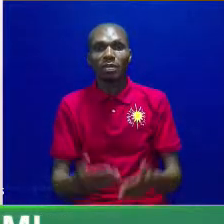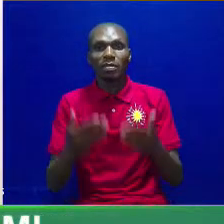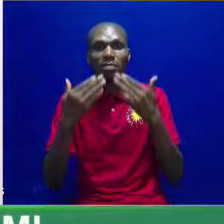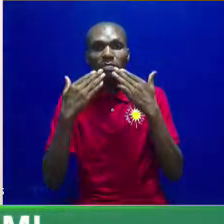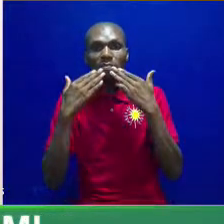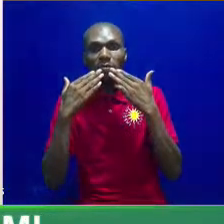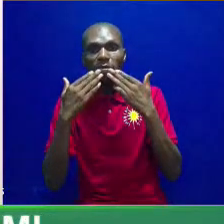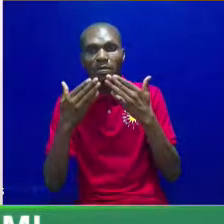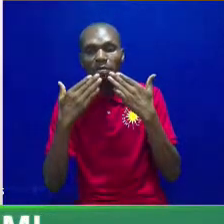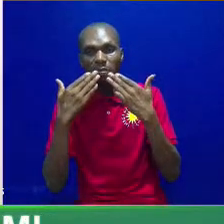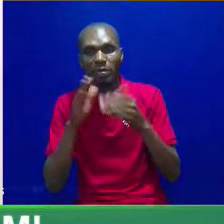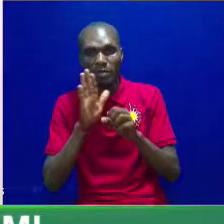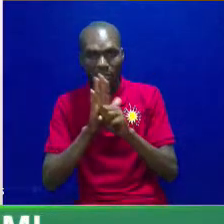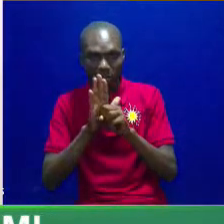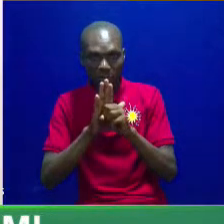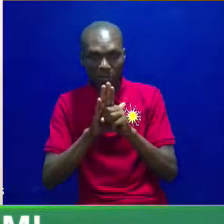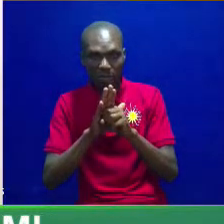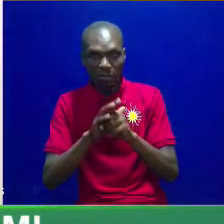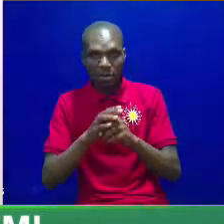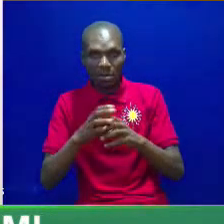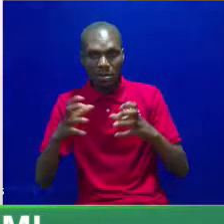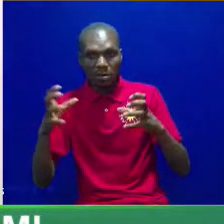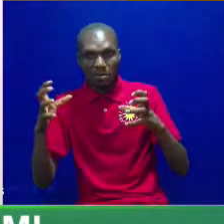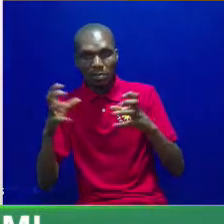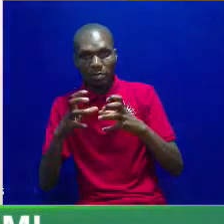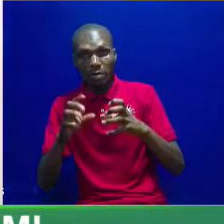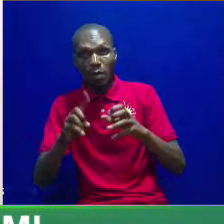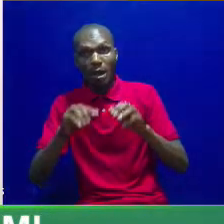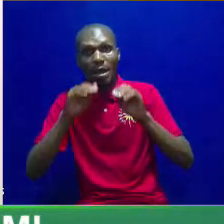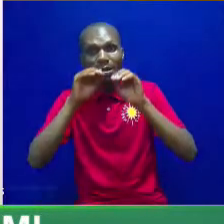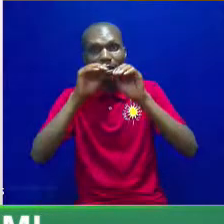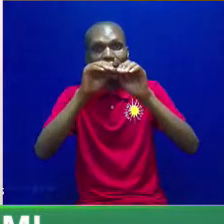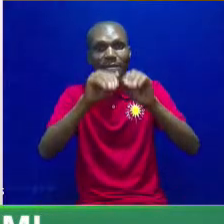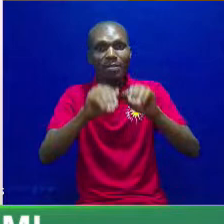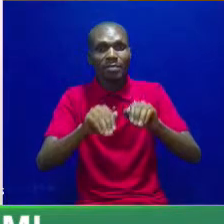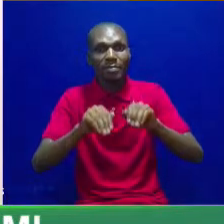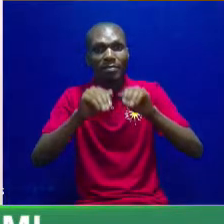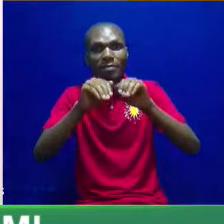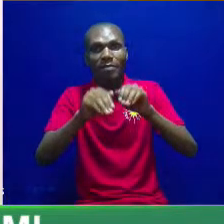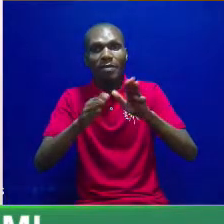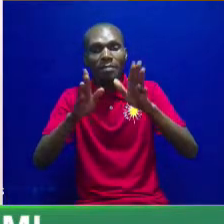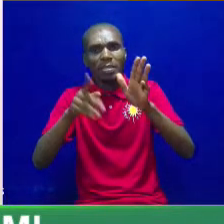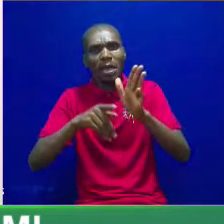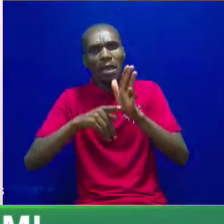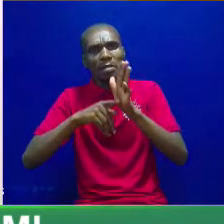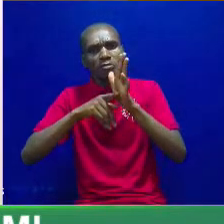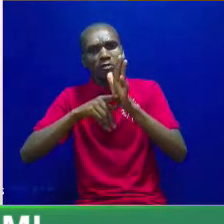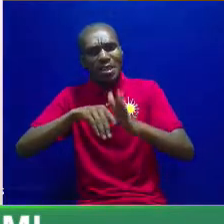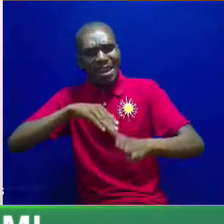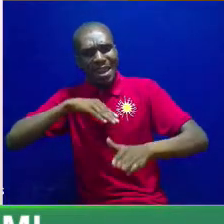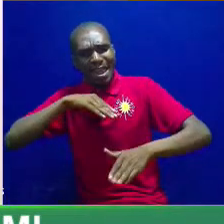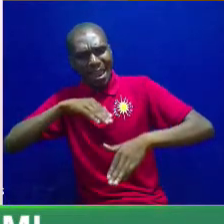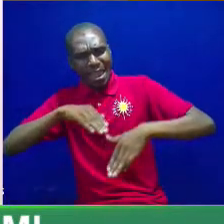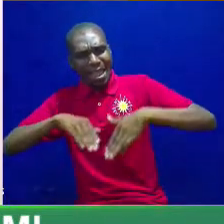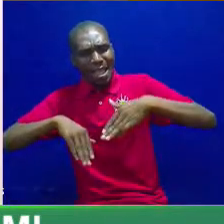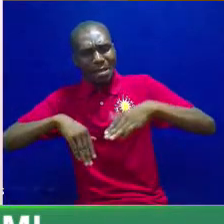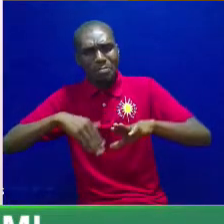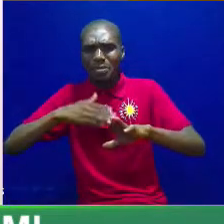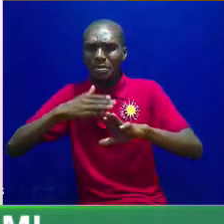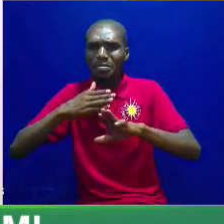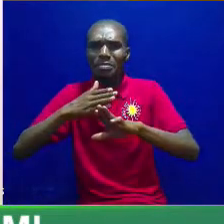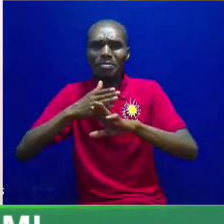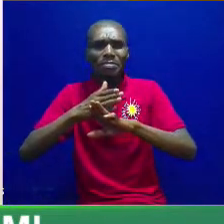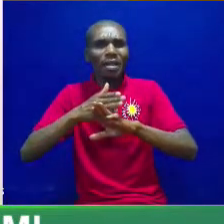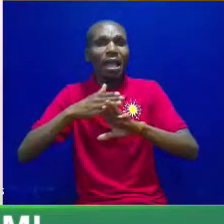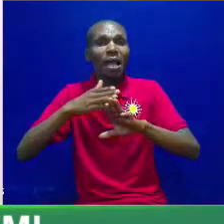Ifin ase oroboti uru. Eki ombeki abare mikuruwa sensemo ya bironko ni kwa kia oro kilio mga okobo. Neye maga gayo kobweki na